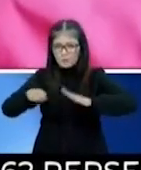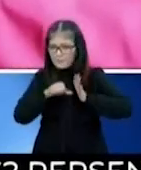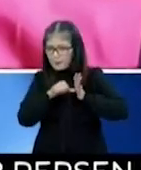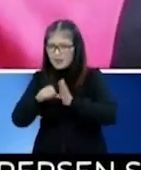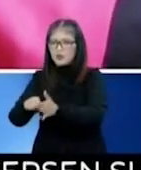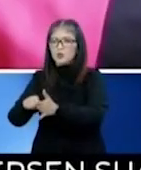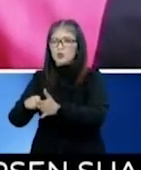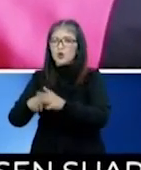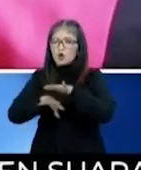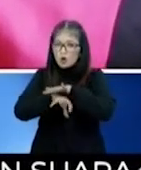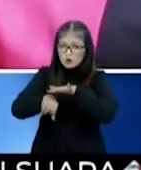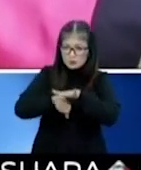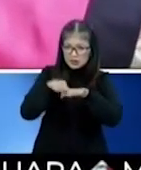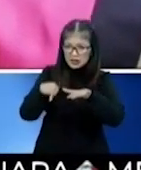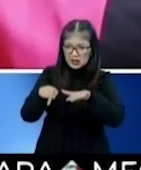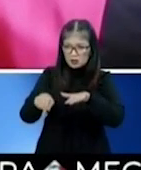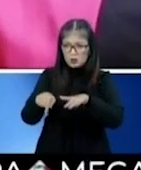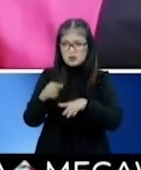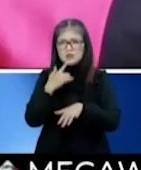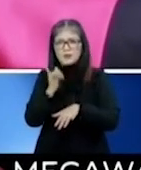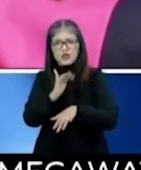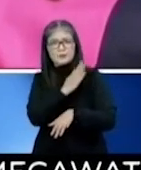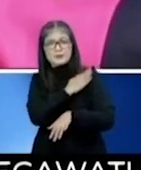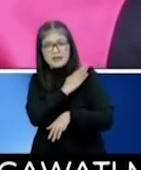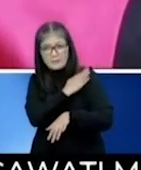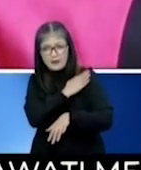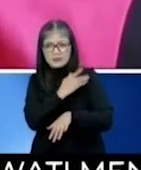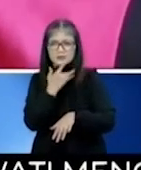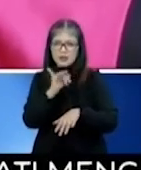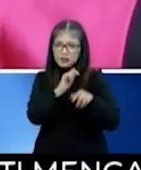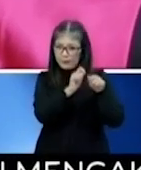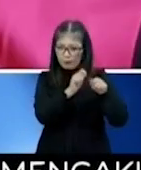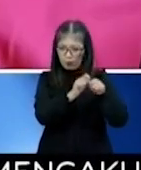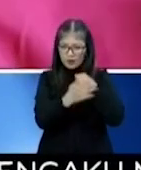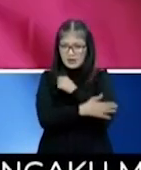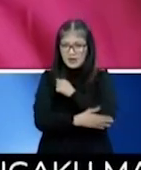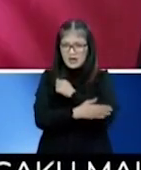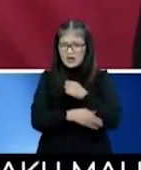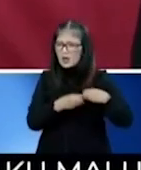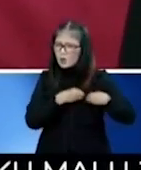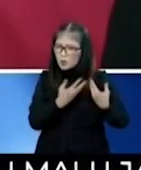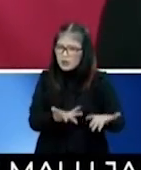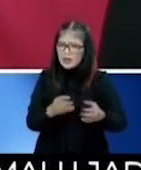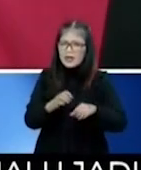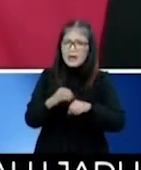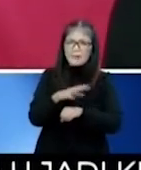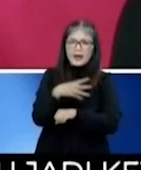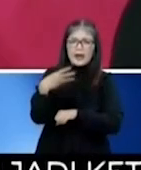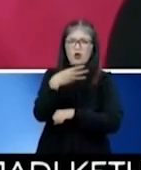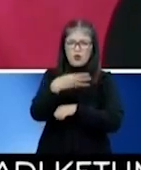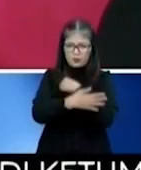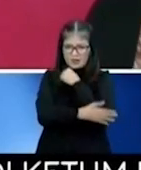korupsi dan penyalahgunaan wewenang menimbulkan kerugian negara dan berdampak terhadap perekonomian nasional, serta